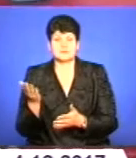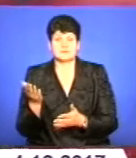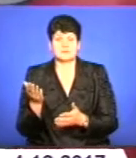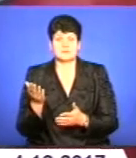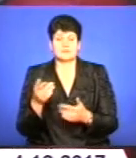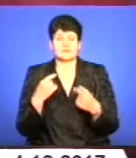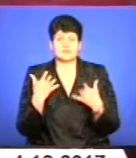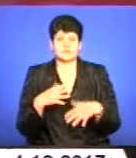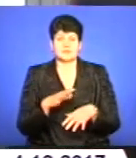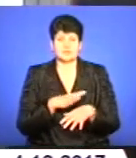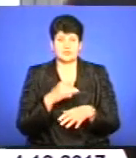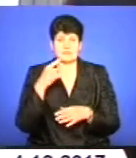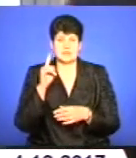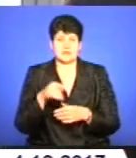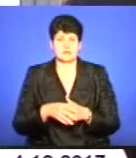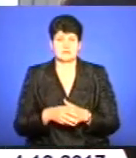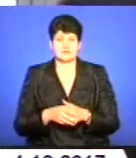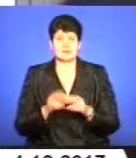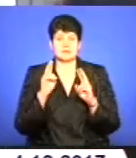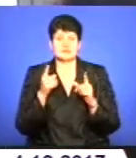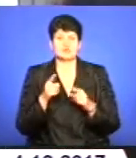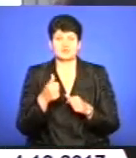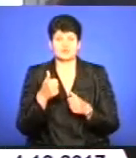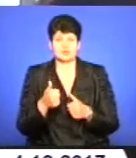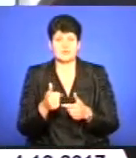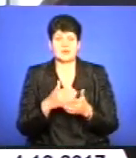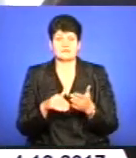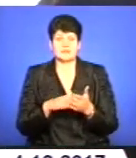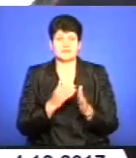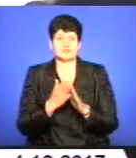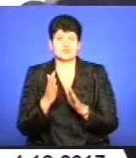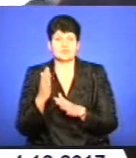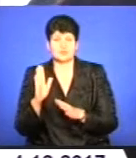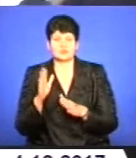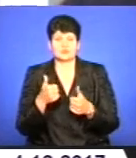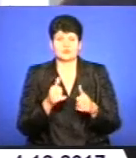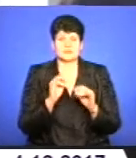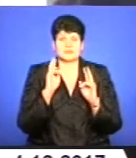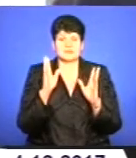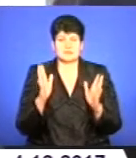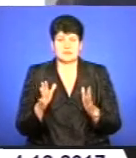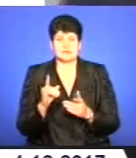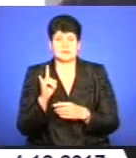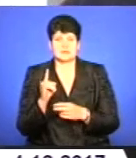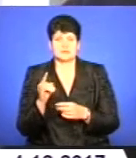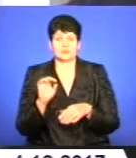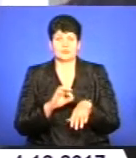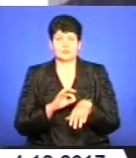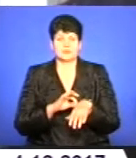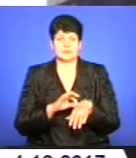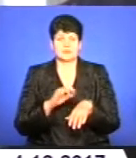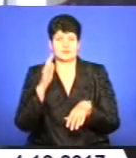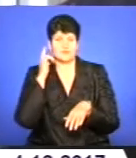Ми вже були і ми вже знаємо. Не знаю, чому це добре. І ця ліквідація черг чи буде, чи не буде добре, теж не знаю. Наприклад, дитину болить вухо, яка може